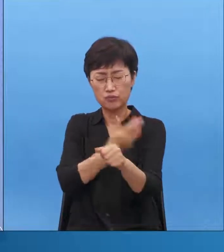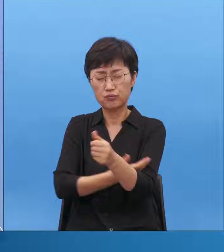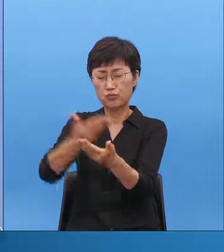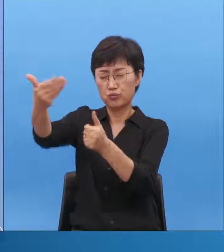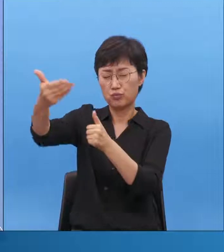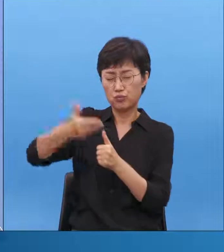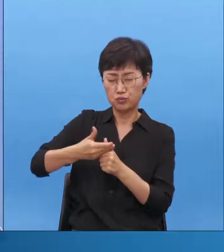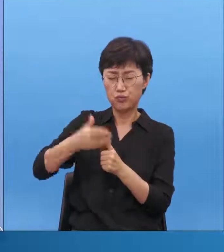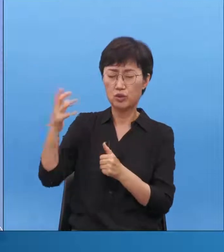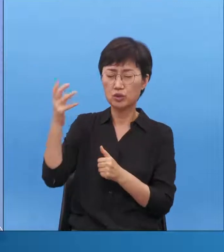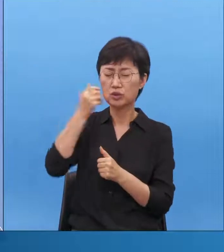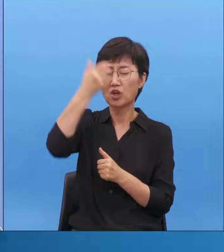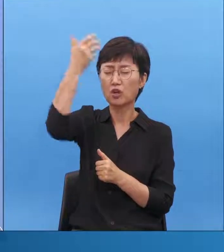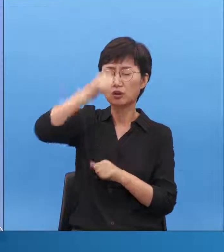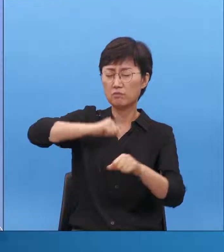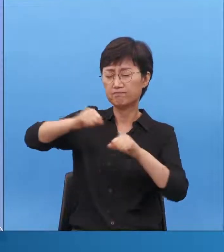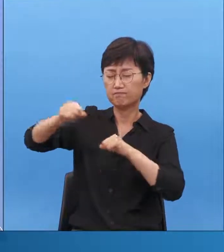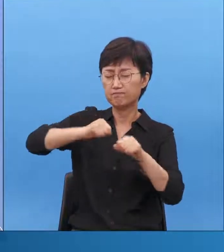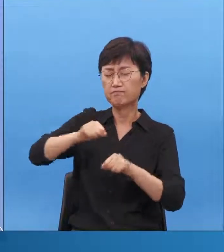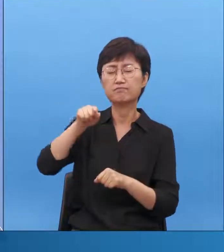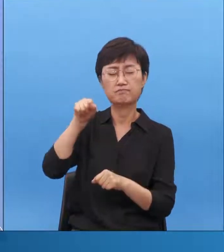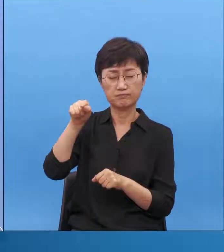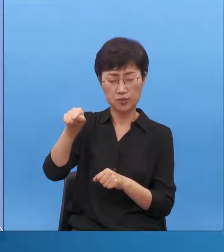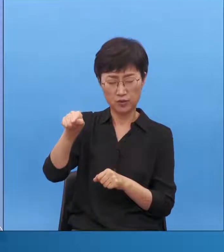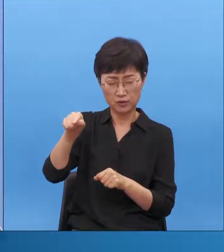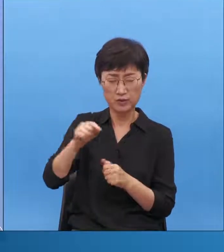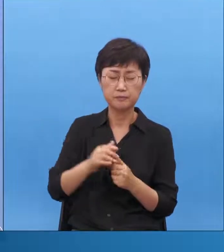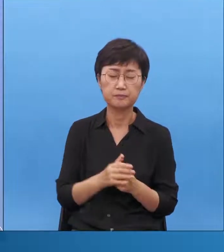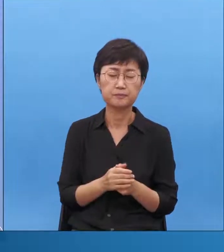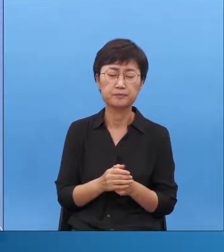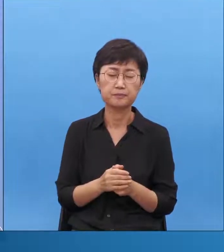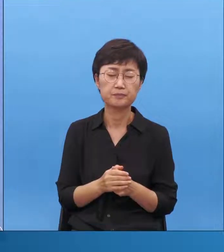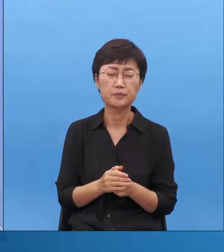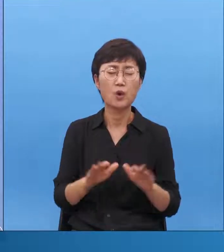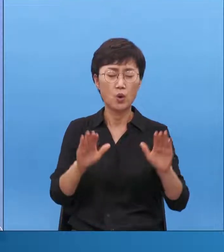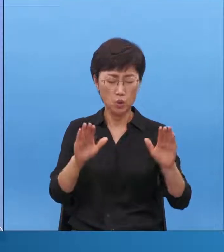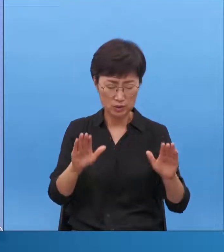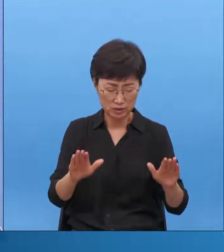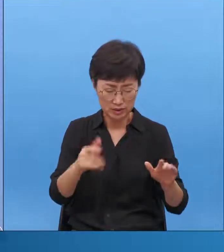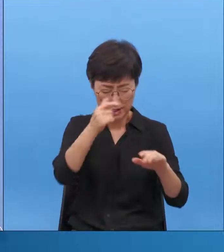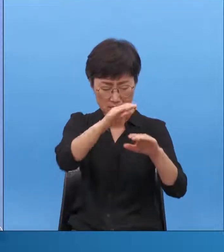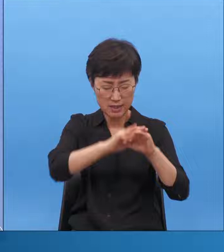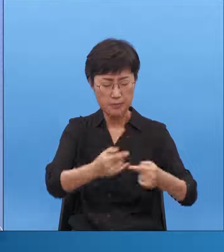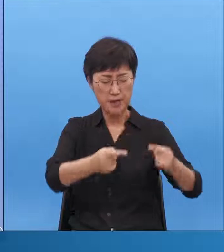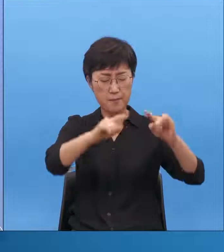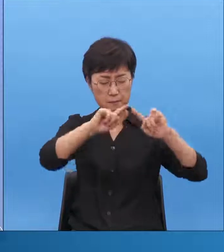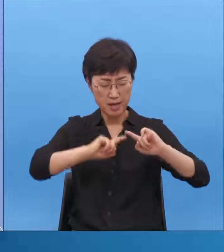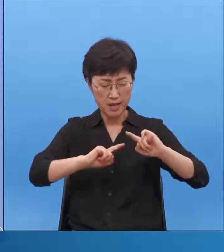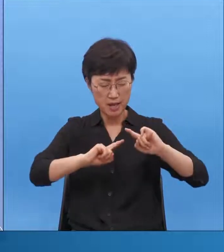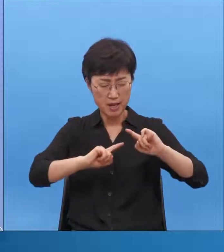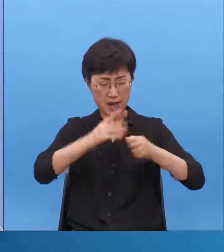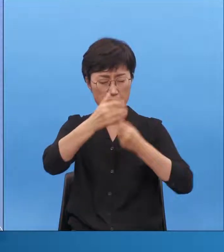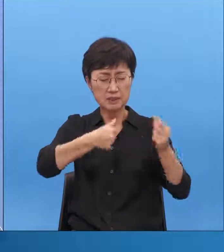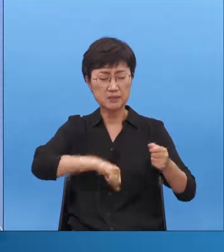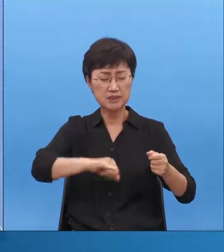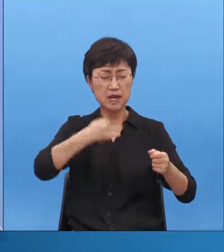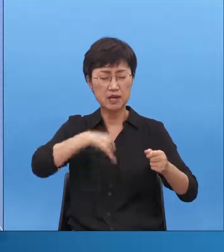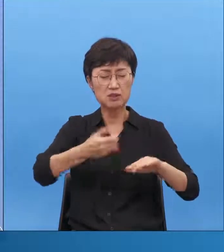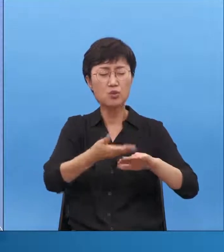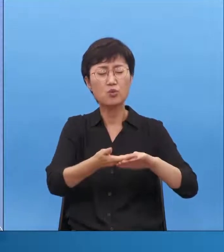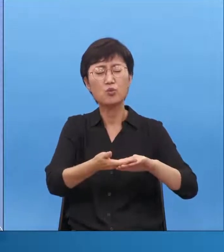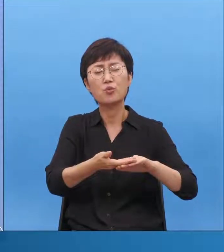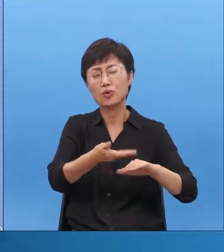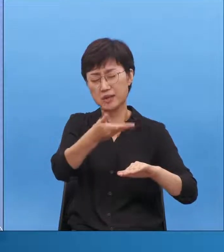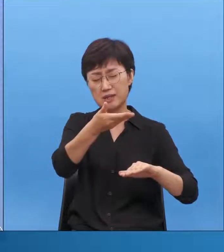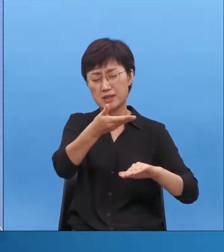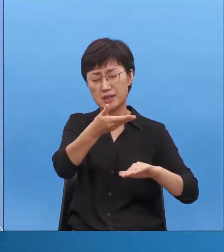and the 역사하심이 working of the Holy Spirit that gives us the strength and the power to overcome this world, 오늘 예배하는 모든 하나님의 사람들 위해 upon all the people